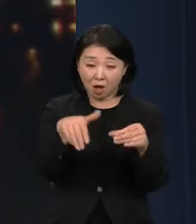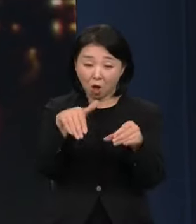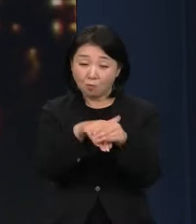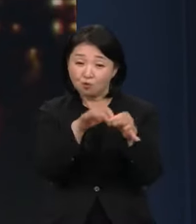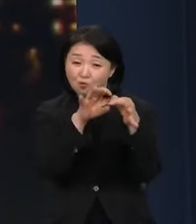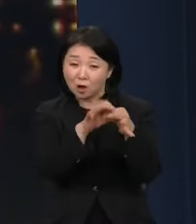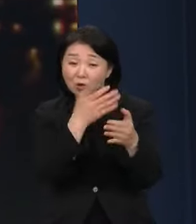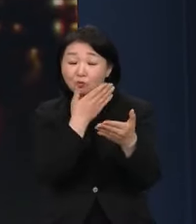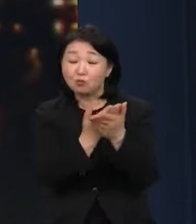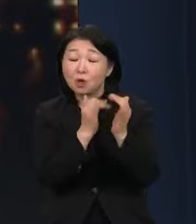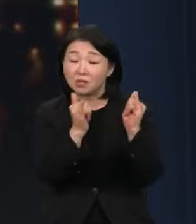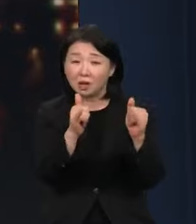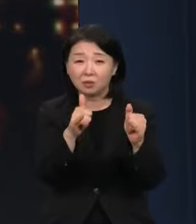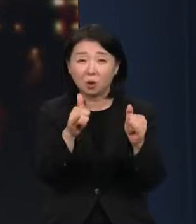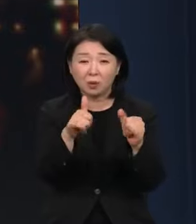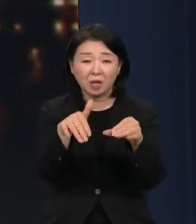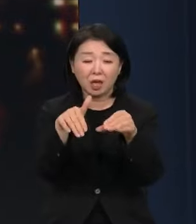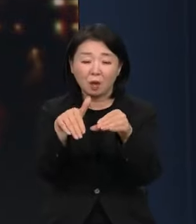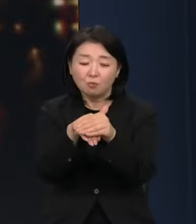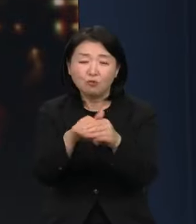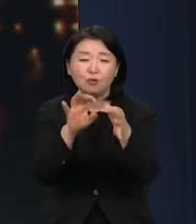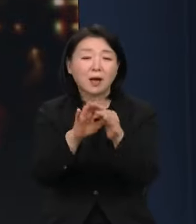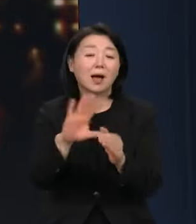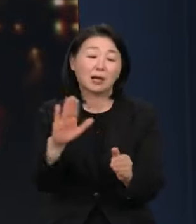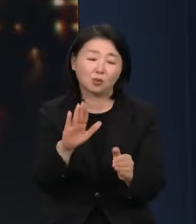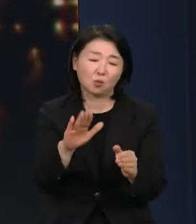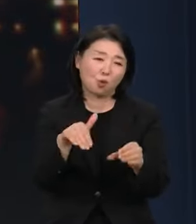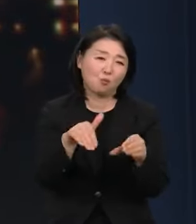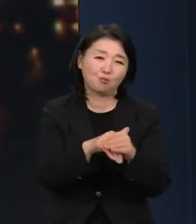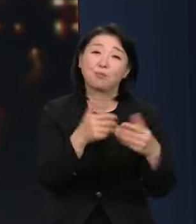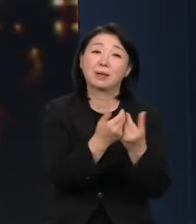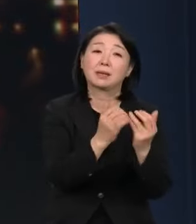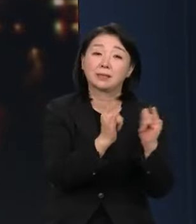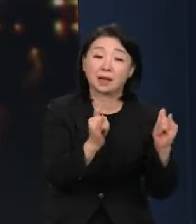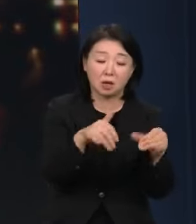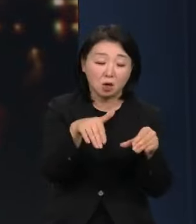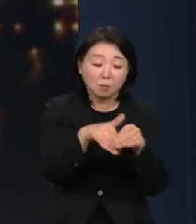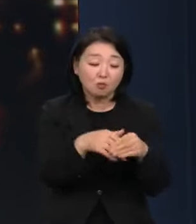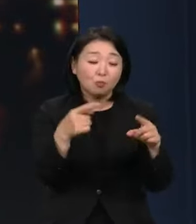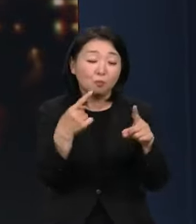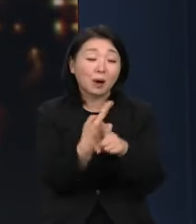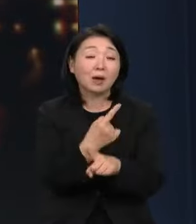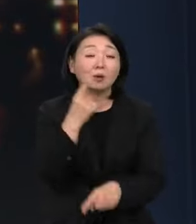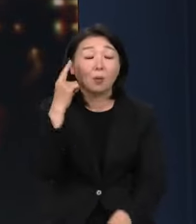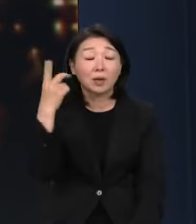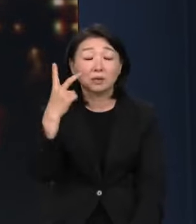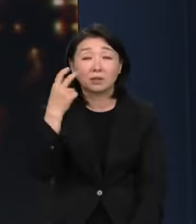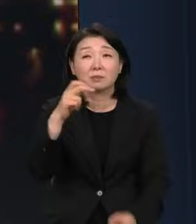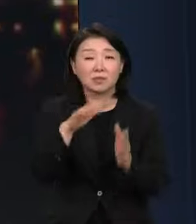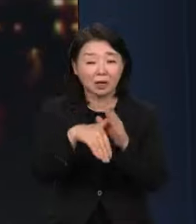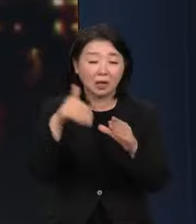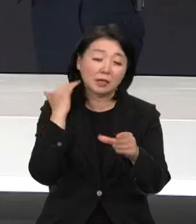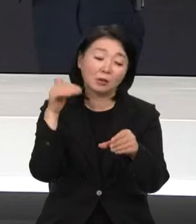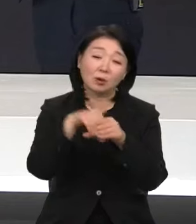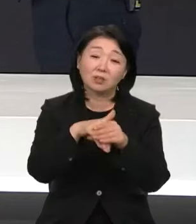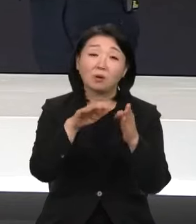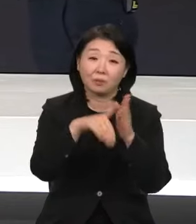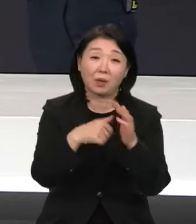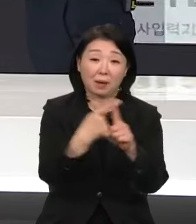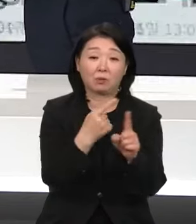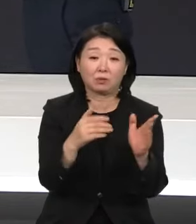처음에는 는 친문이 아니라 비문계 시작을 했습니다 자 친문계 입장이 바뀐 거는 2017년 대선 직전이었는데 자